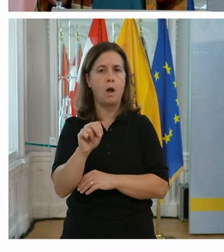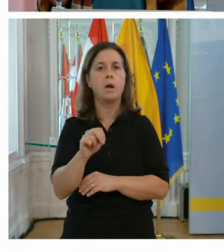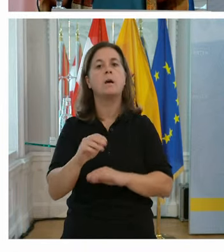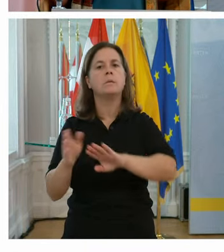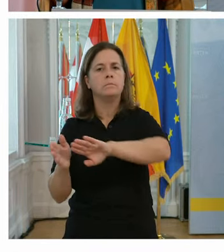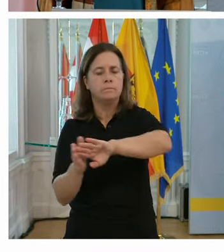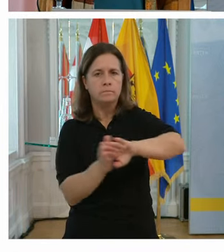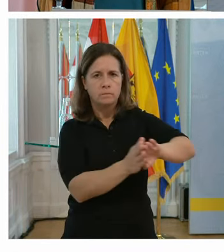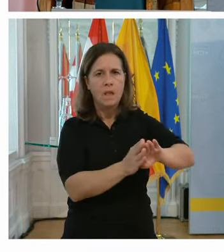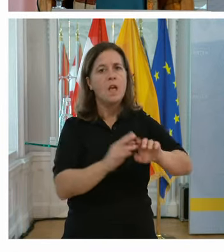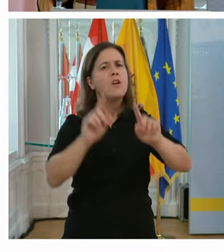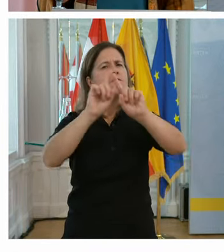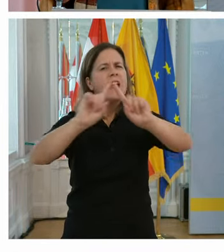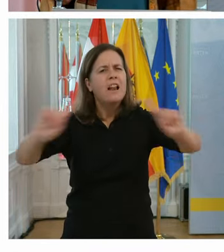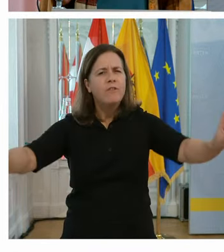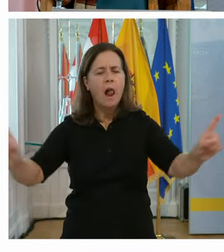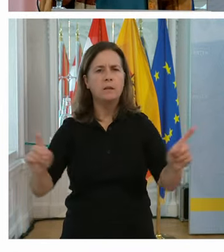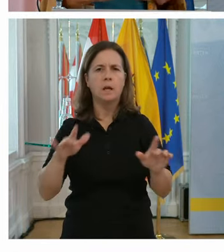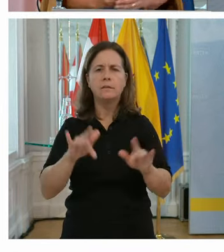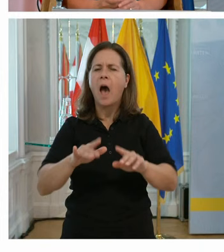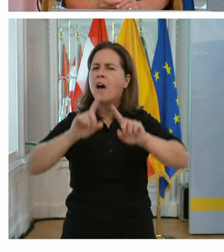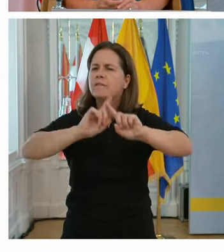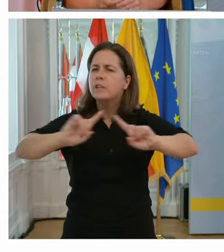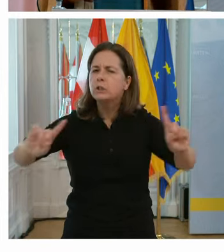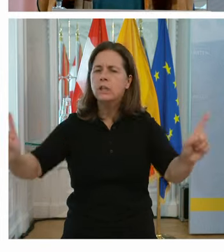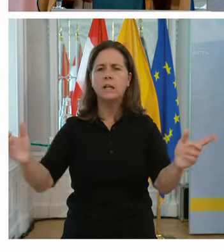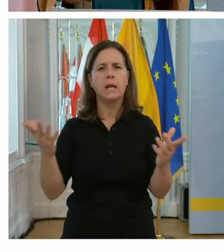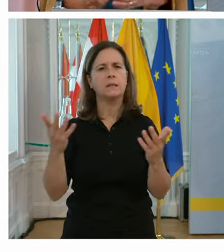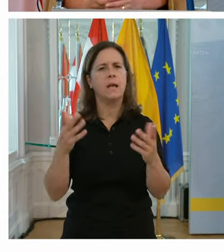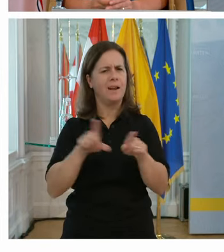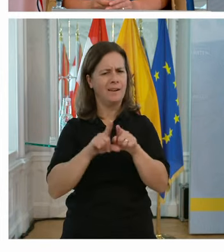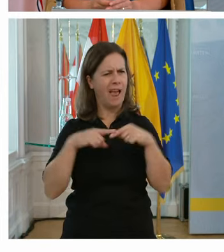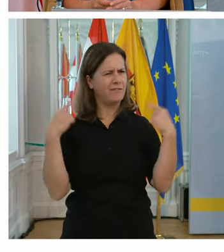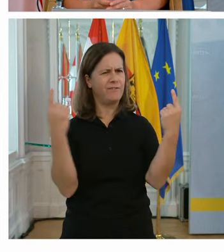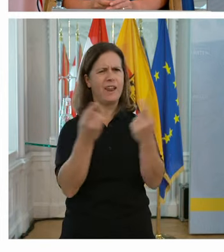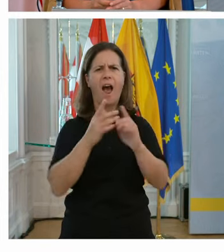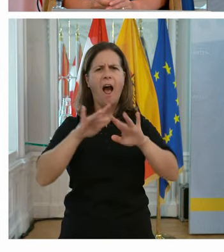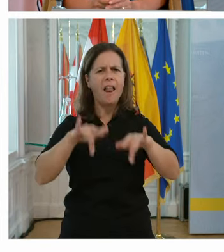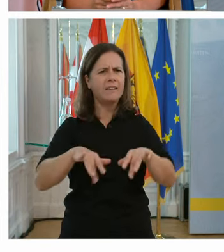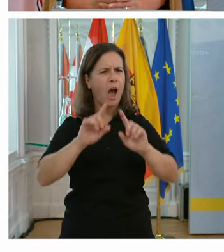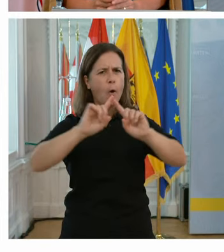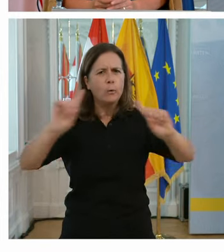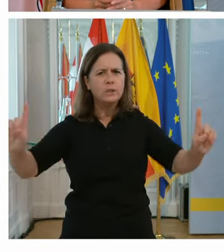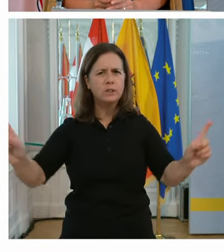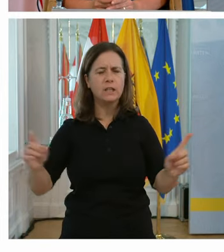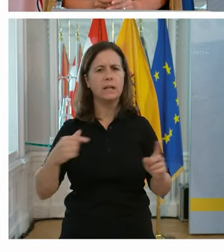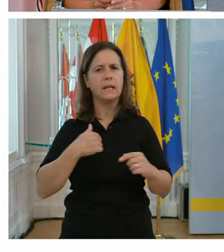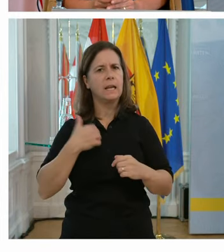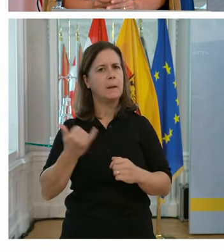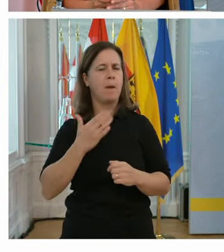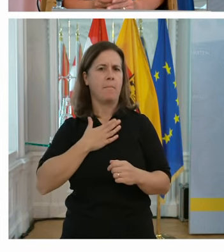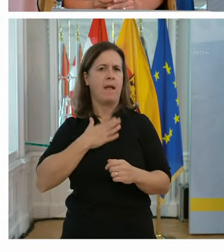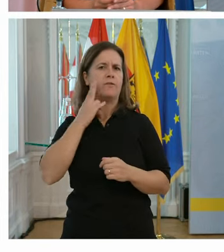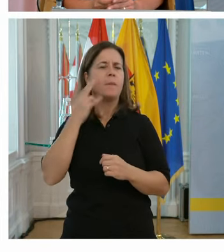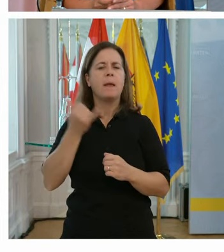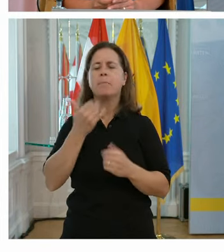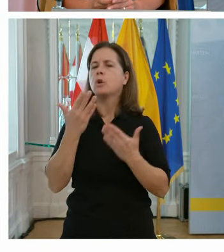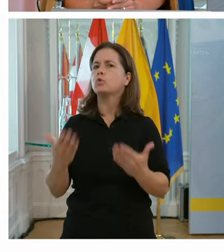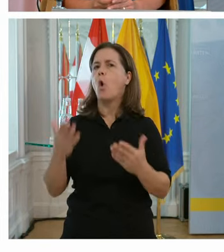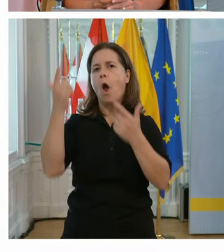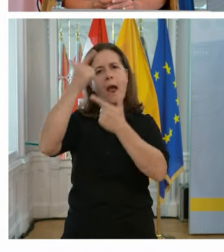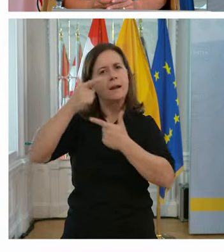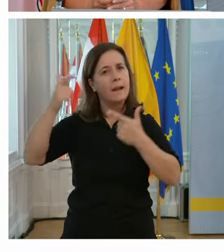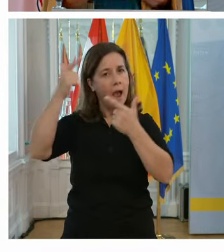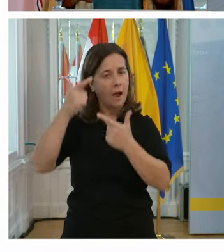Vielfalt, die unterschiedlichen, so wie wir alle unterschiedlich sind, ich sage es bei mir im Unternehmen ganz gerne so,